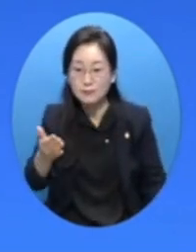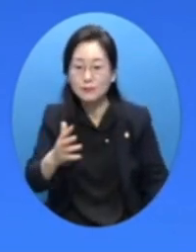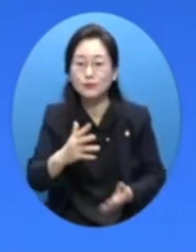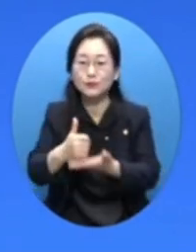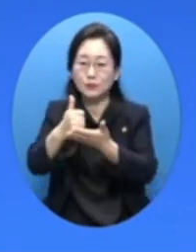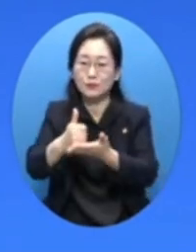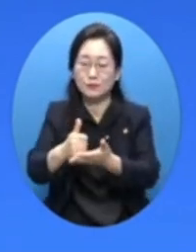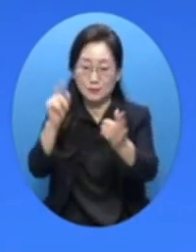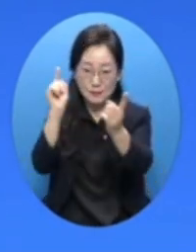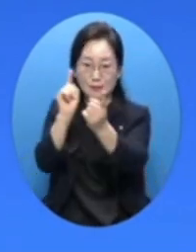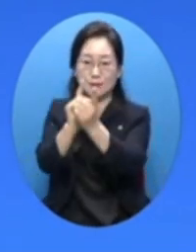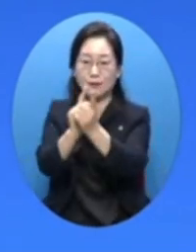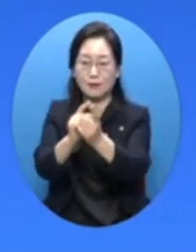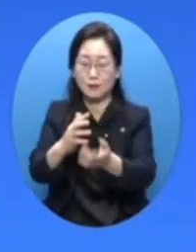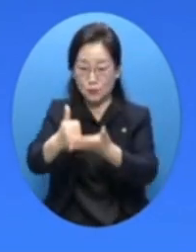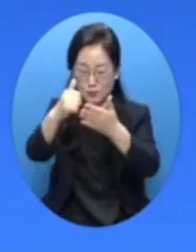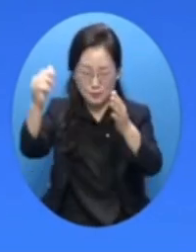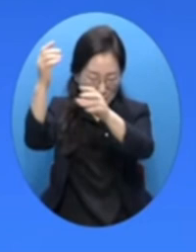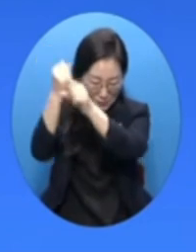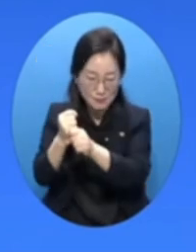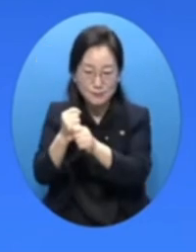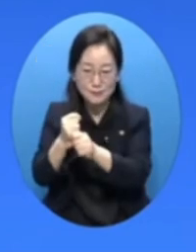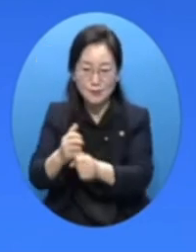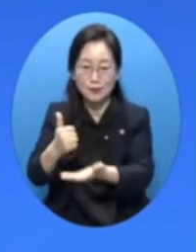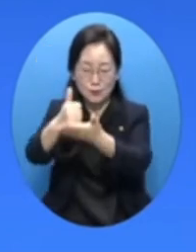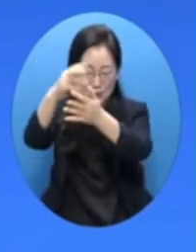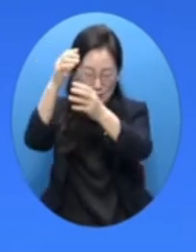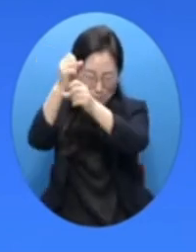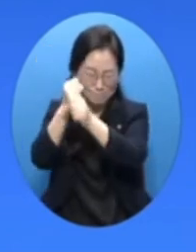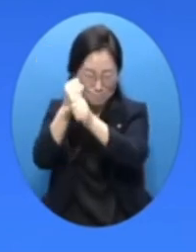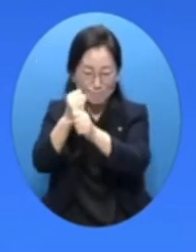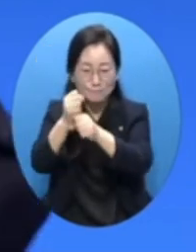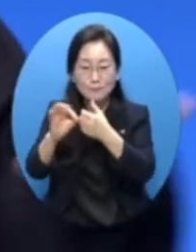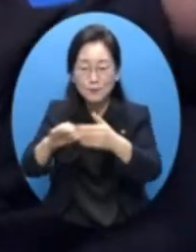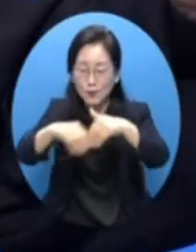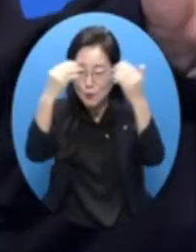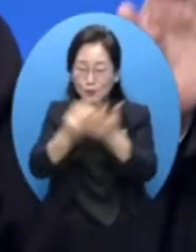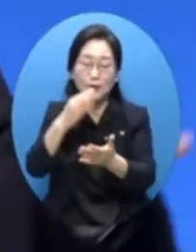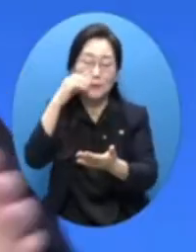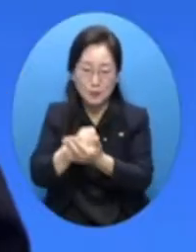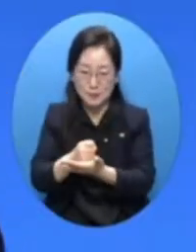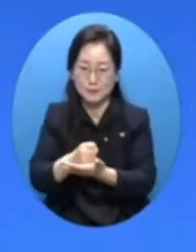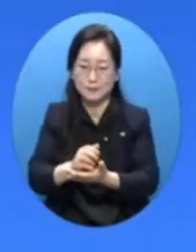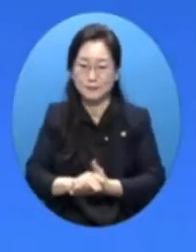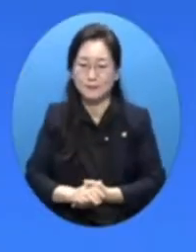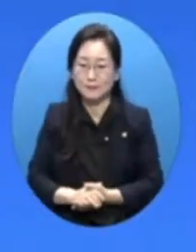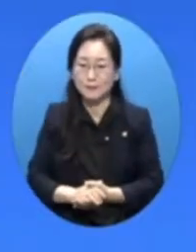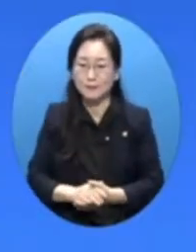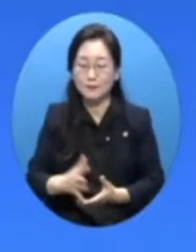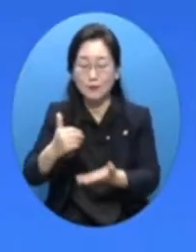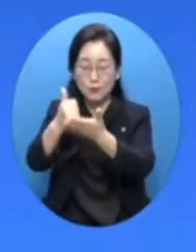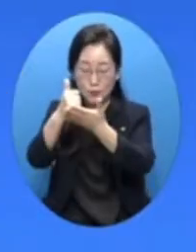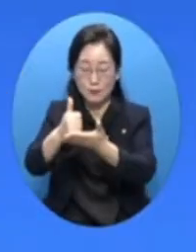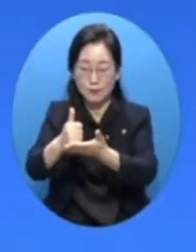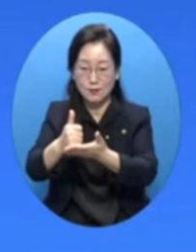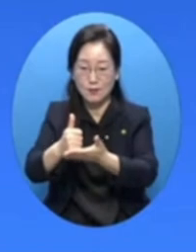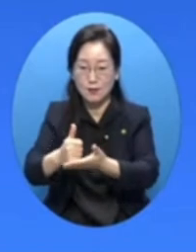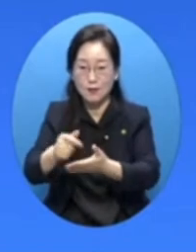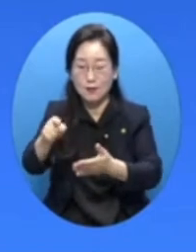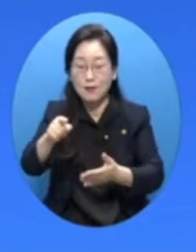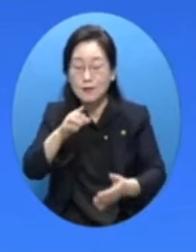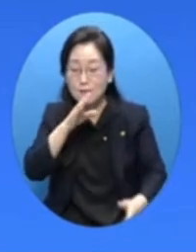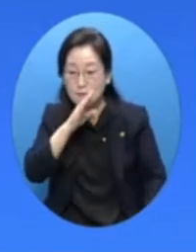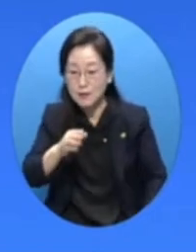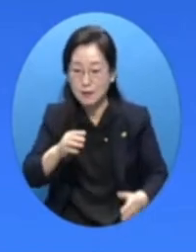주님만 만나면 주님만 의지하면 주님만 붙잡으면 만사가 형통인 것입니다. 주님 앞에 궁휼함을 받고